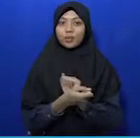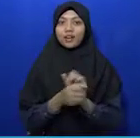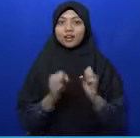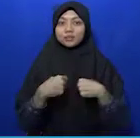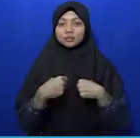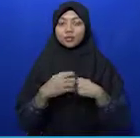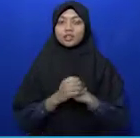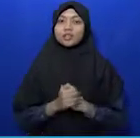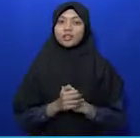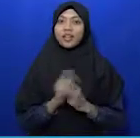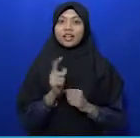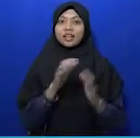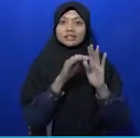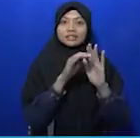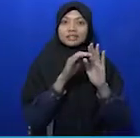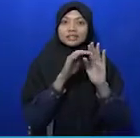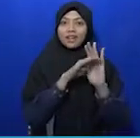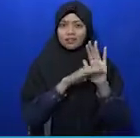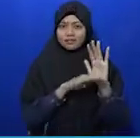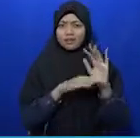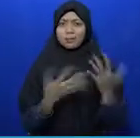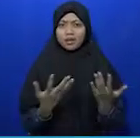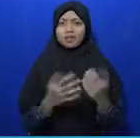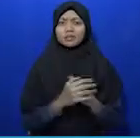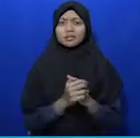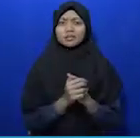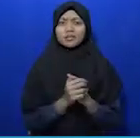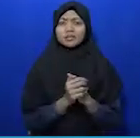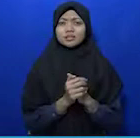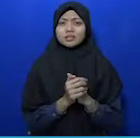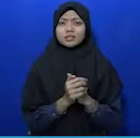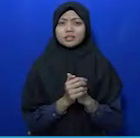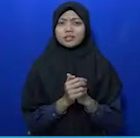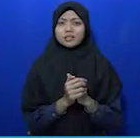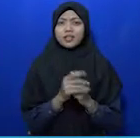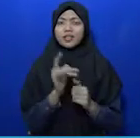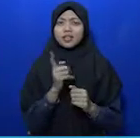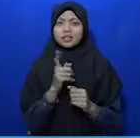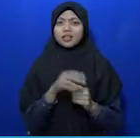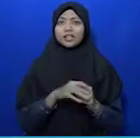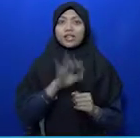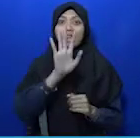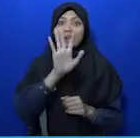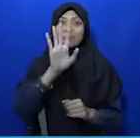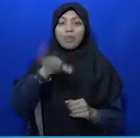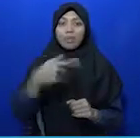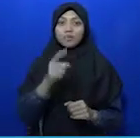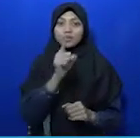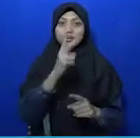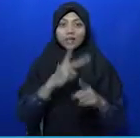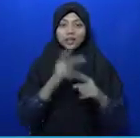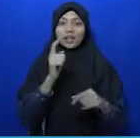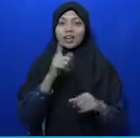dipenuhi dan satu semua harus penuh. Yang pertama adalah smelterisasi dalam waktu 5 tahun, kemudian yang